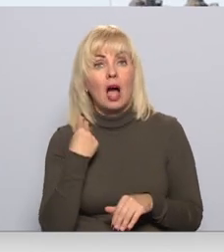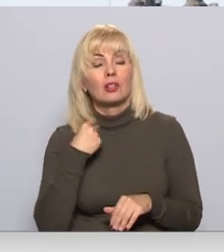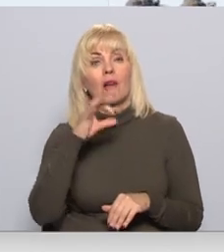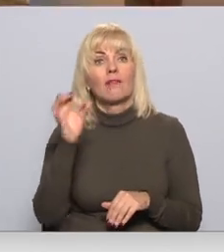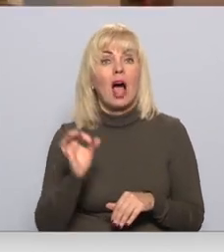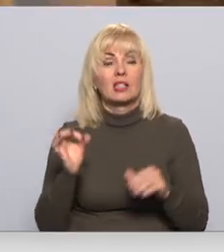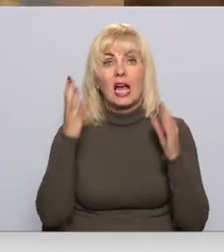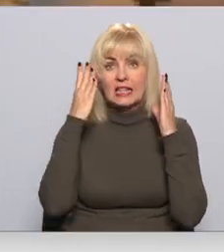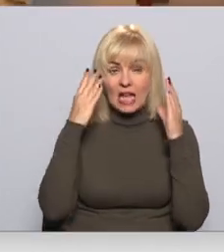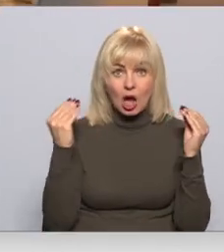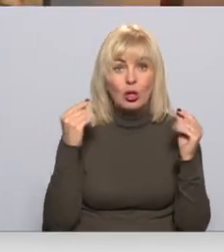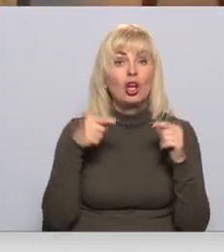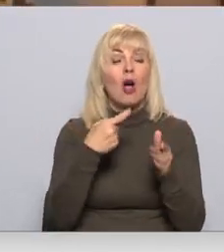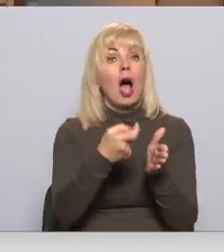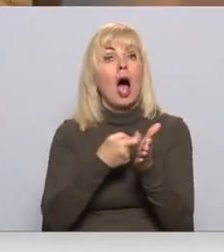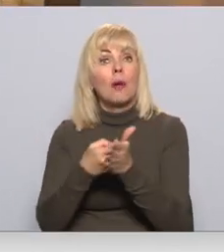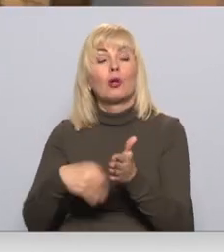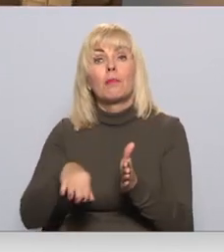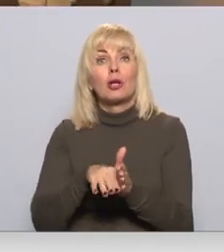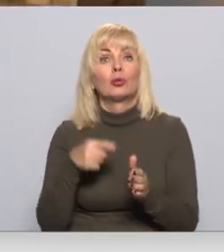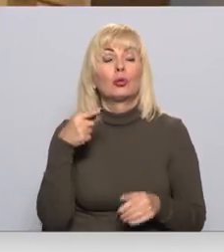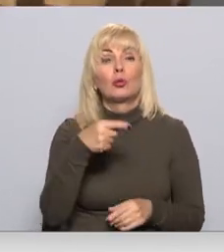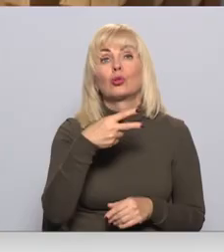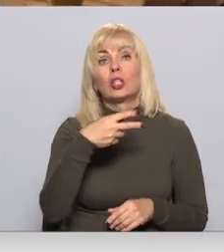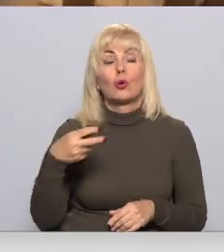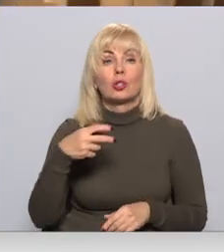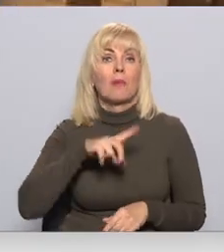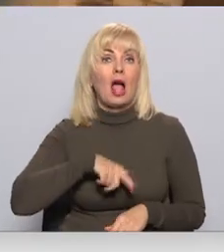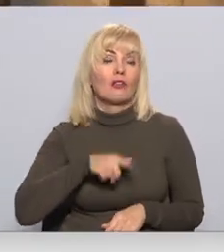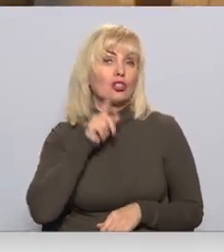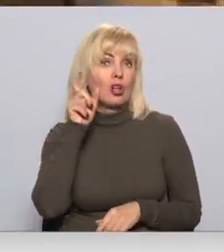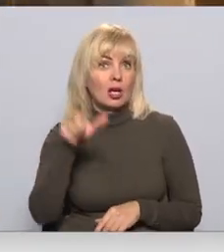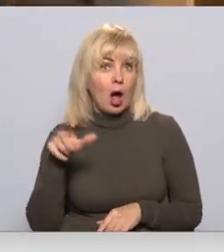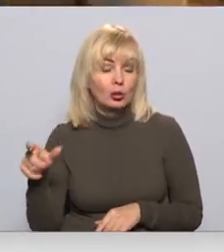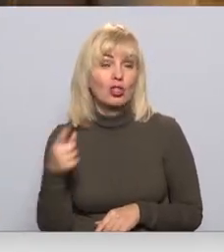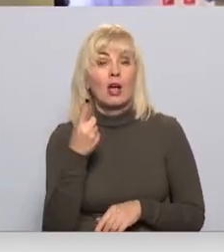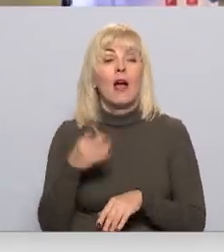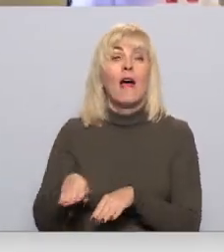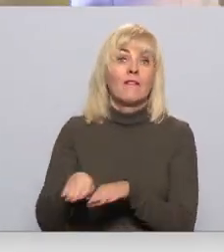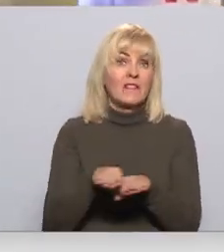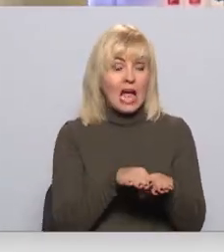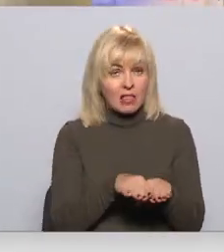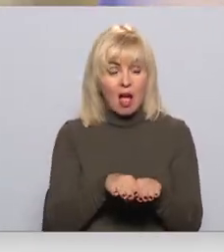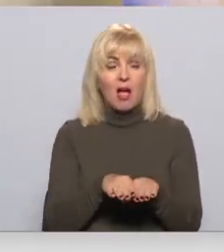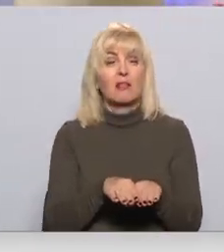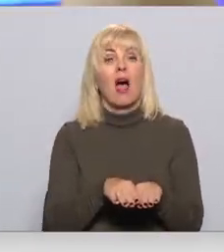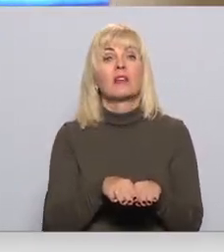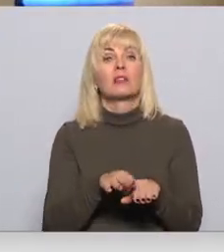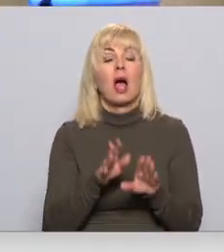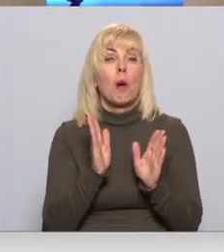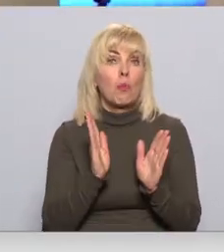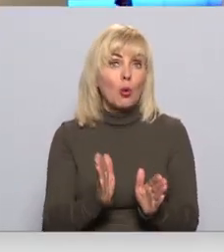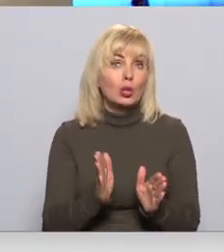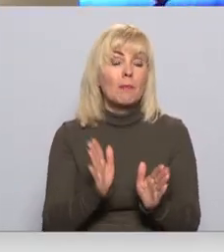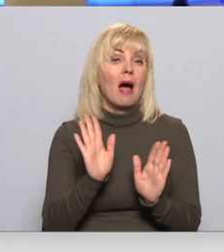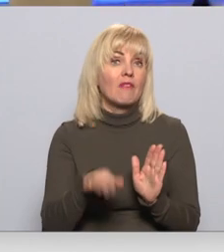un Nīderlande. Šajā aptaujā piedalījās 1200 Latvijas jaunieši. Aptuveni vienādās daļās būtībā